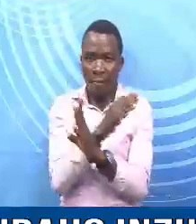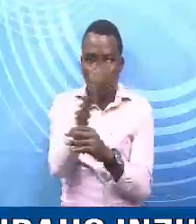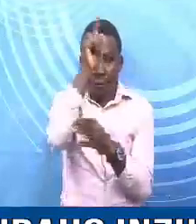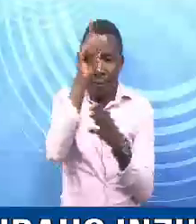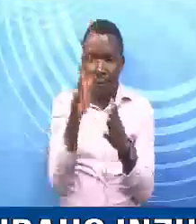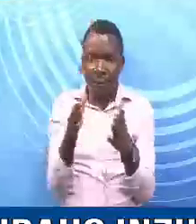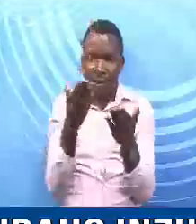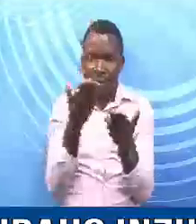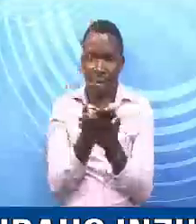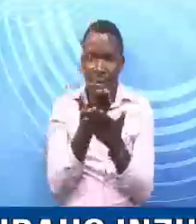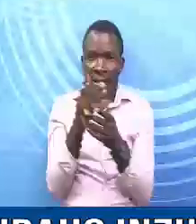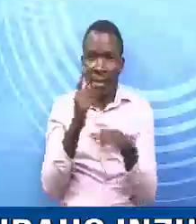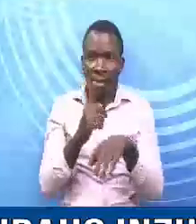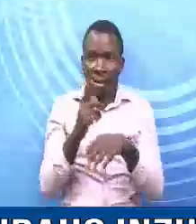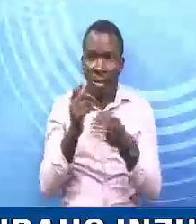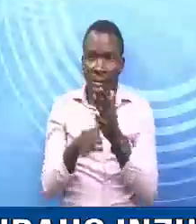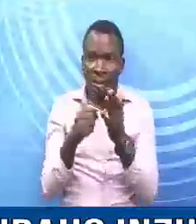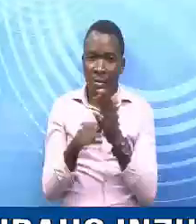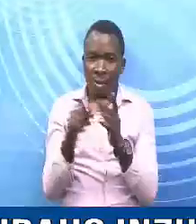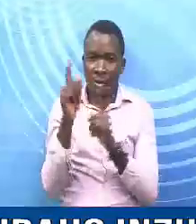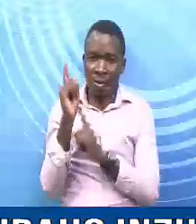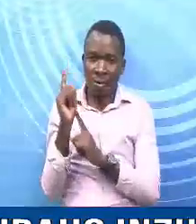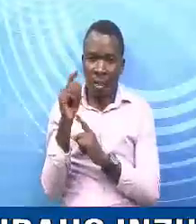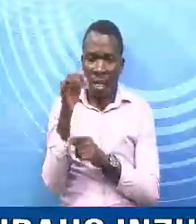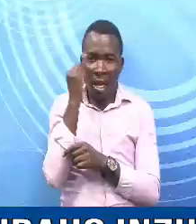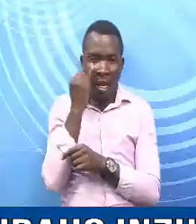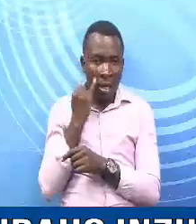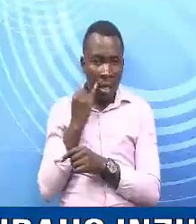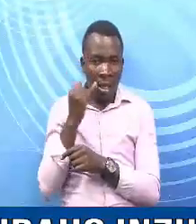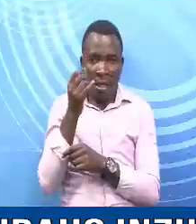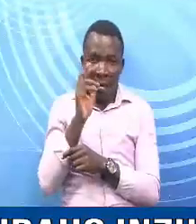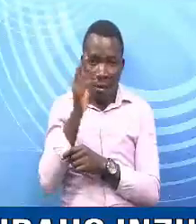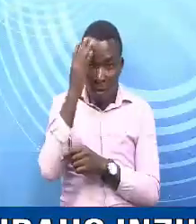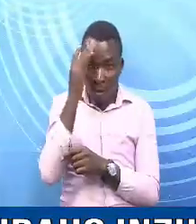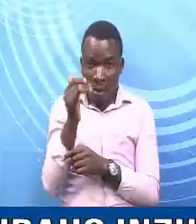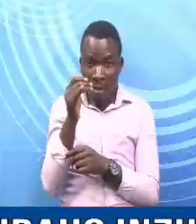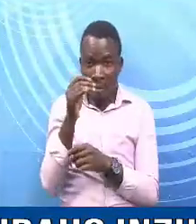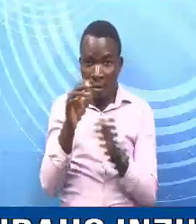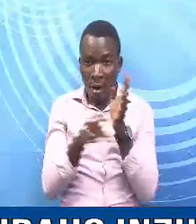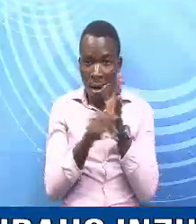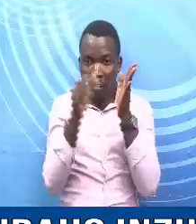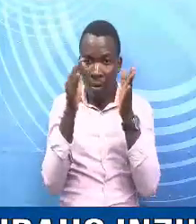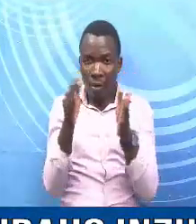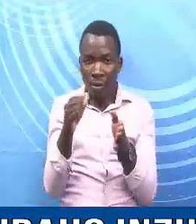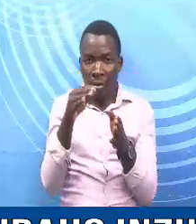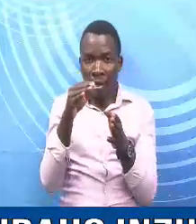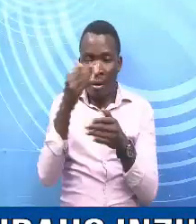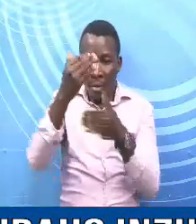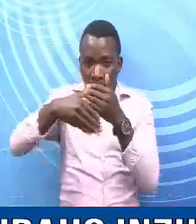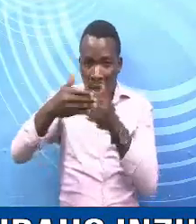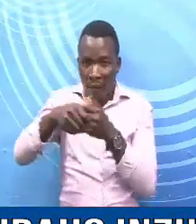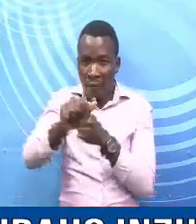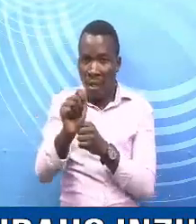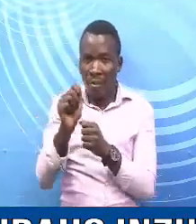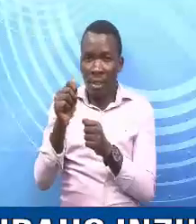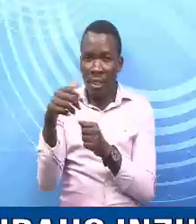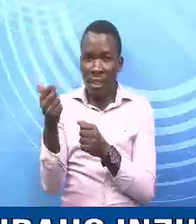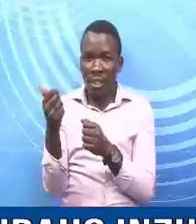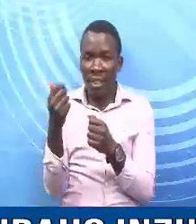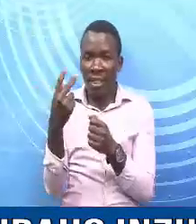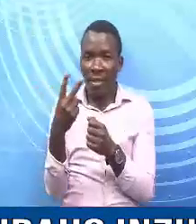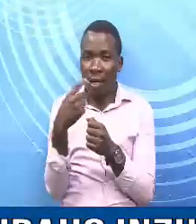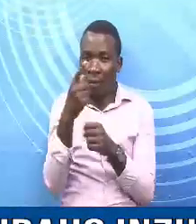basaba ko ikibazo cy'umutekano cyakagombye gukazwa ngo dore ko abajura babiba basa naho baba babegereye ikindi bakavuga